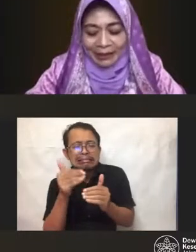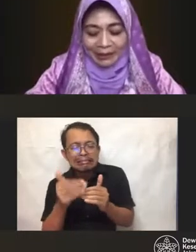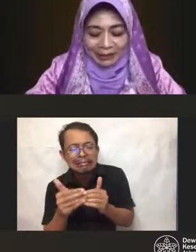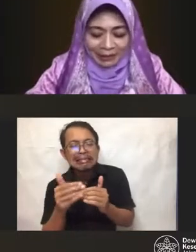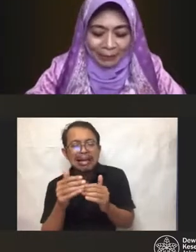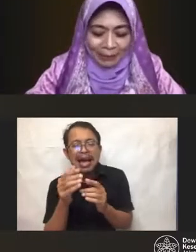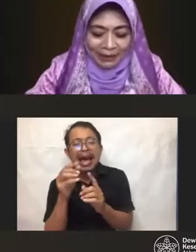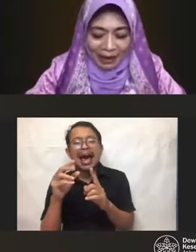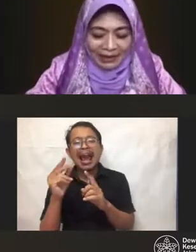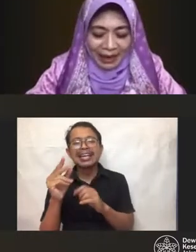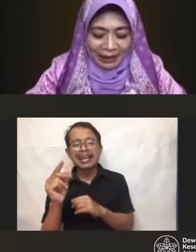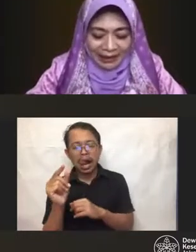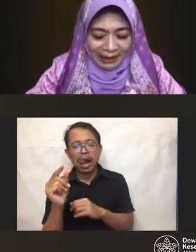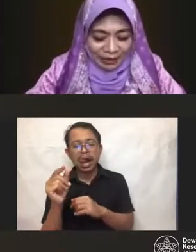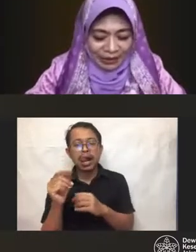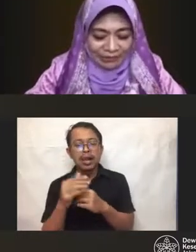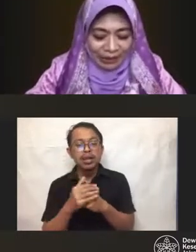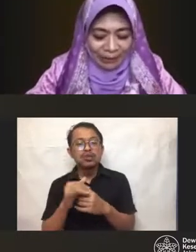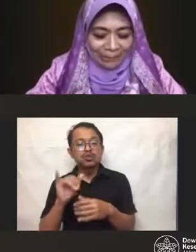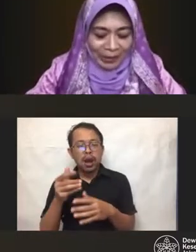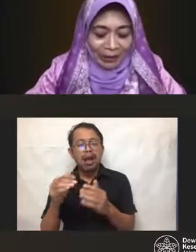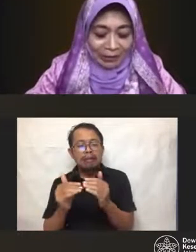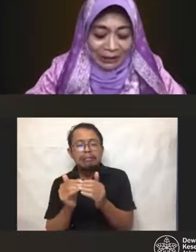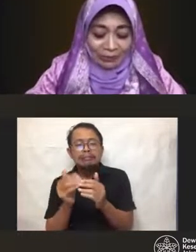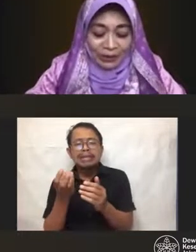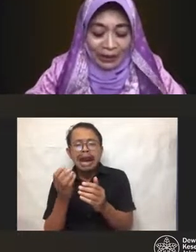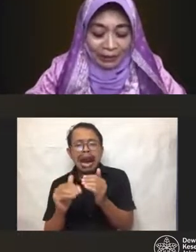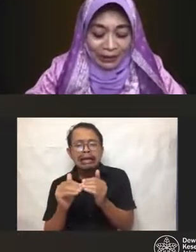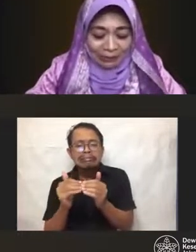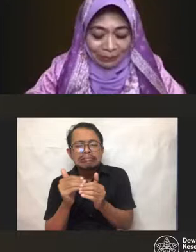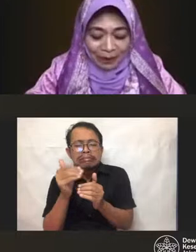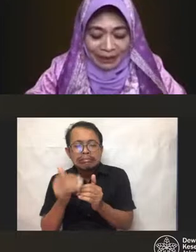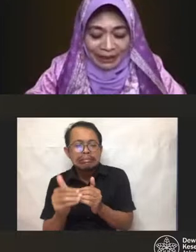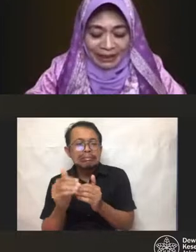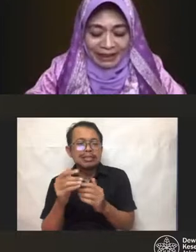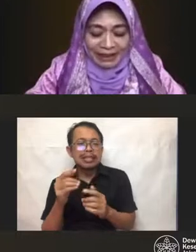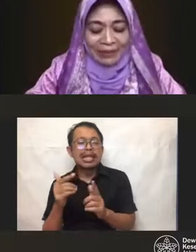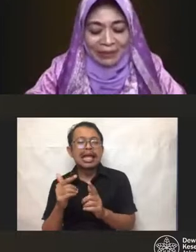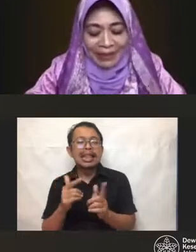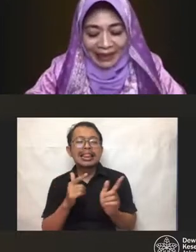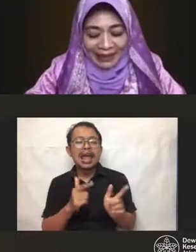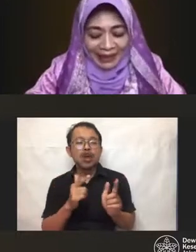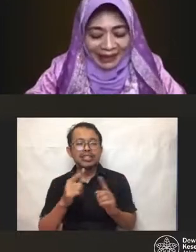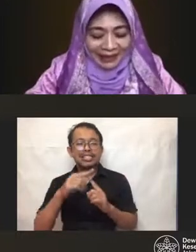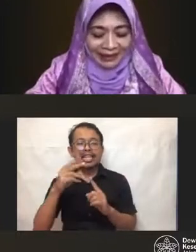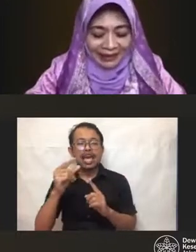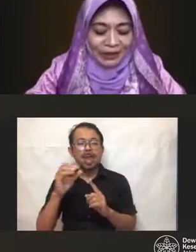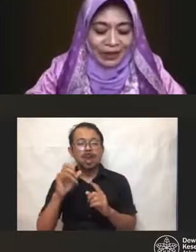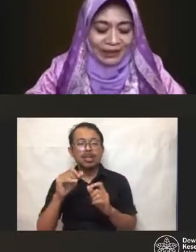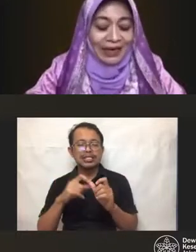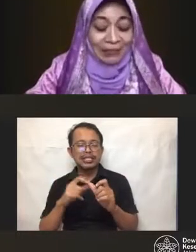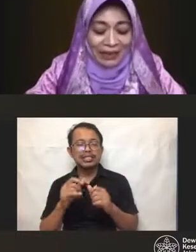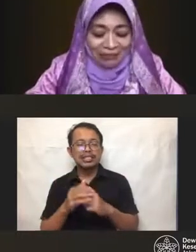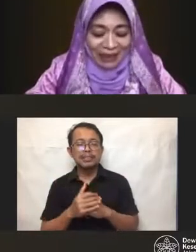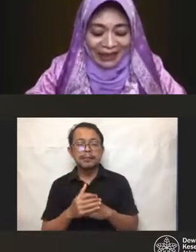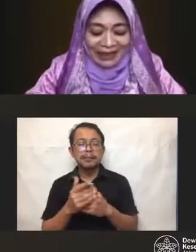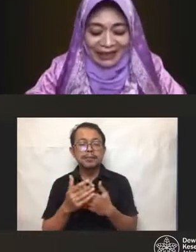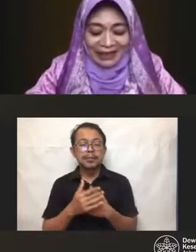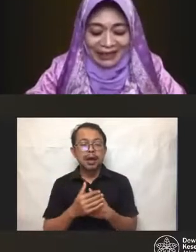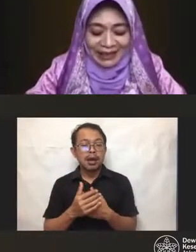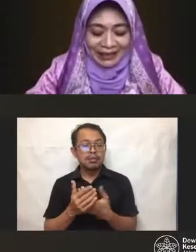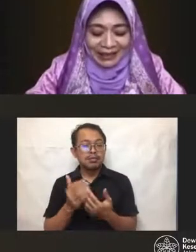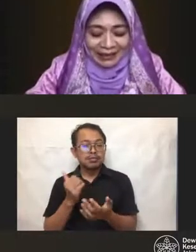kepada aksi-aksi terorisme. Meskipun tidak bersifat politis, tidak melanggar NKRI, dan juga tidak